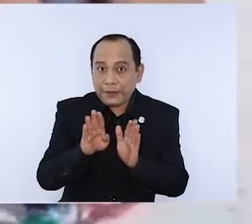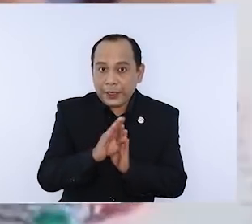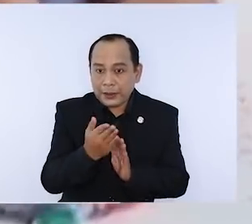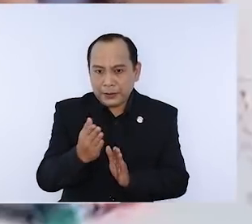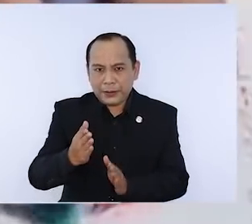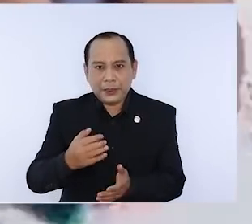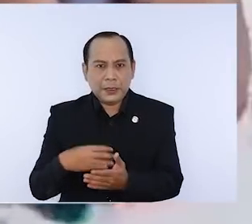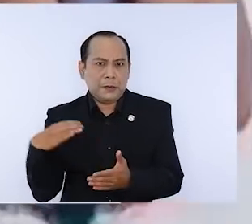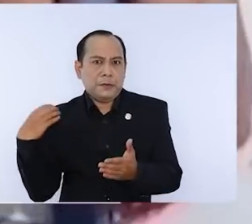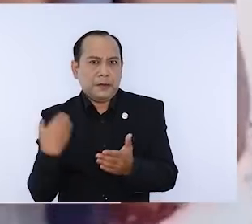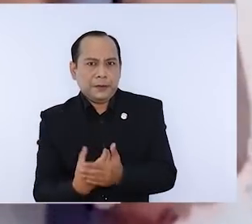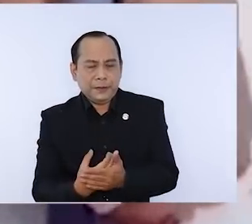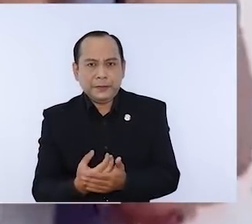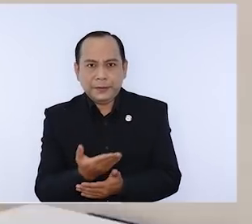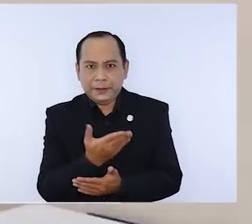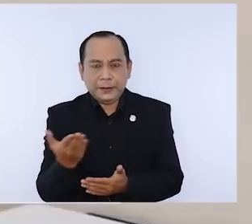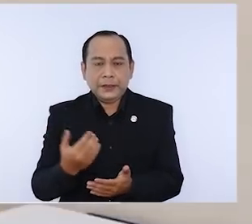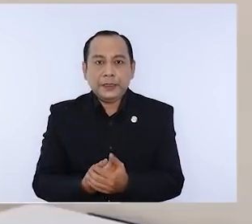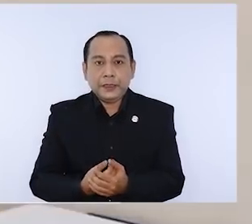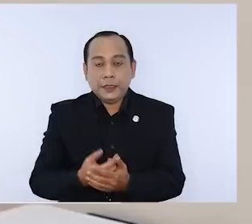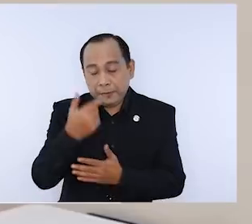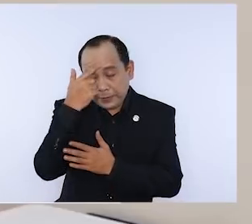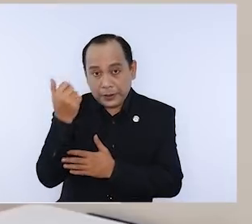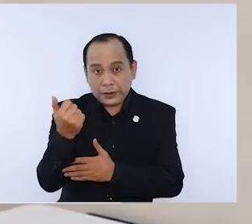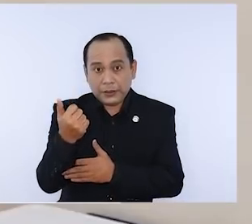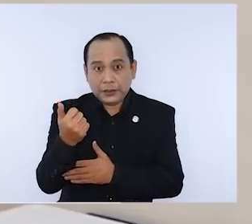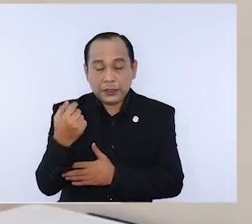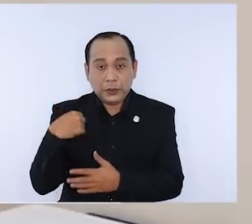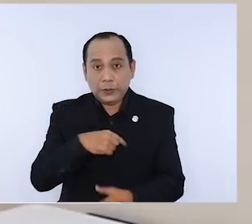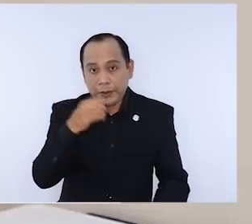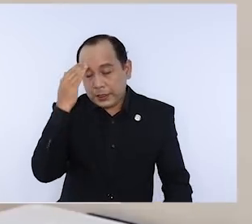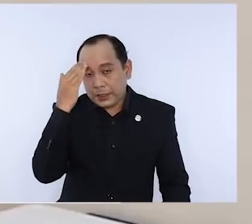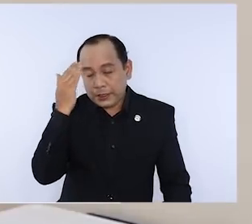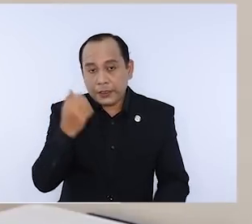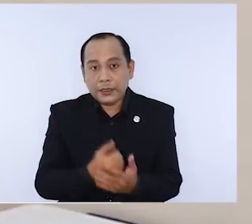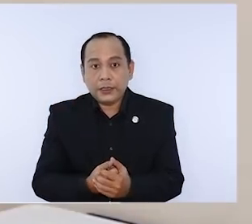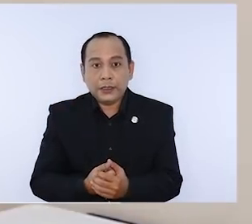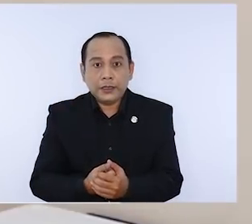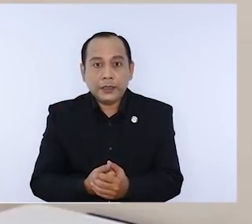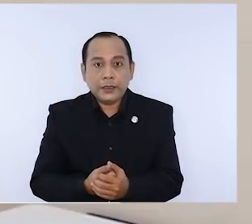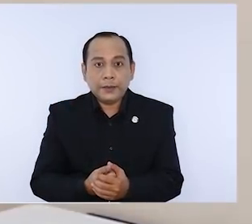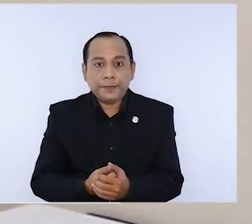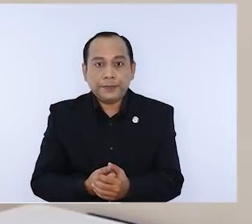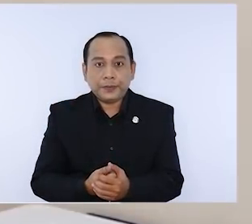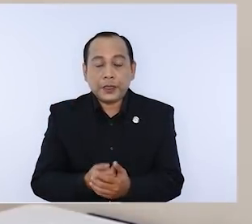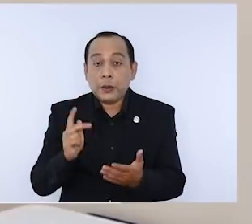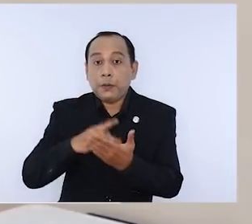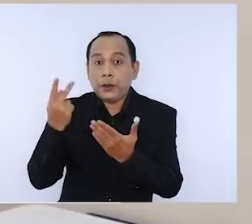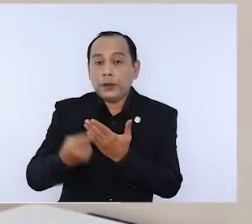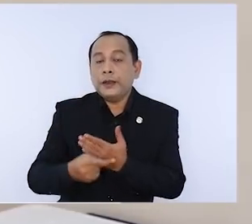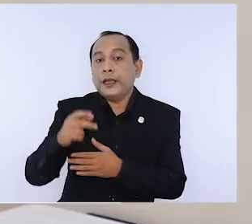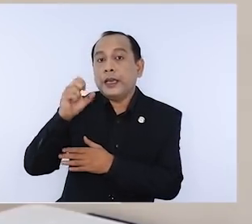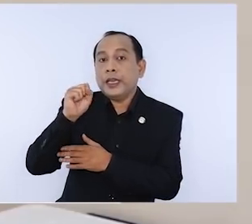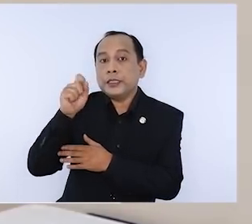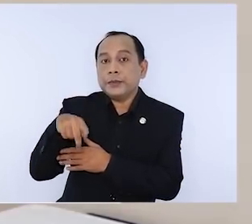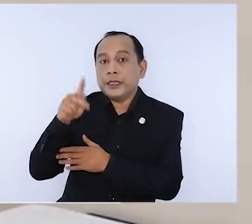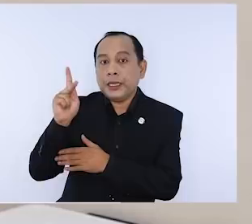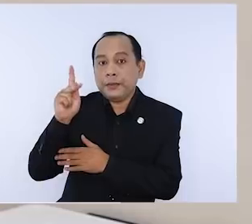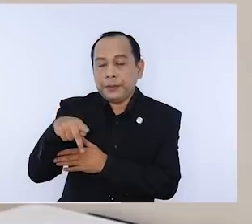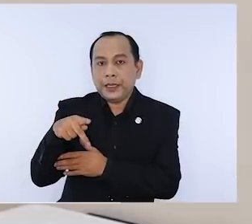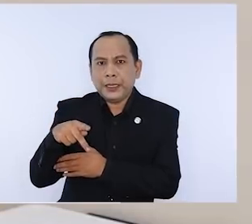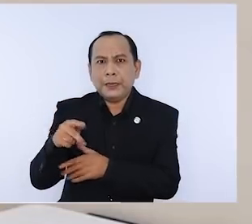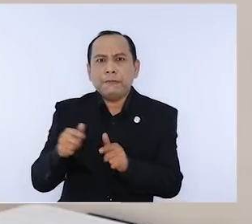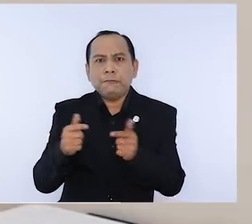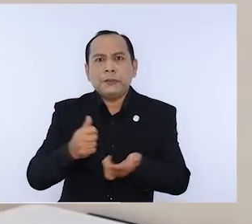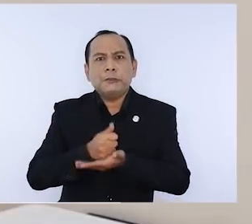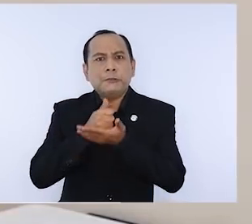self-esteem, self-confidence, kasi alam naman po natin na pagka magkaroon po ng SPKP, ay talaga pong malaki